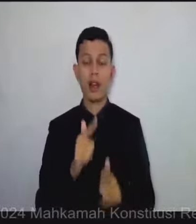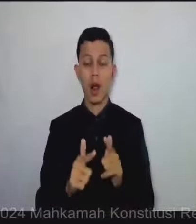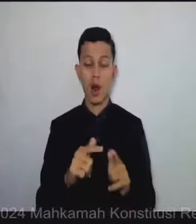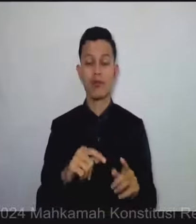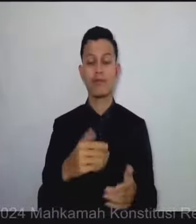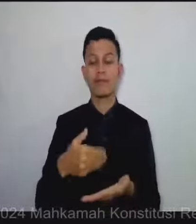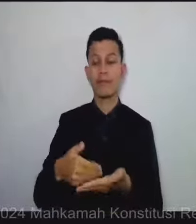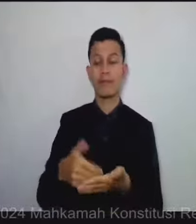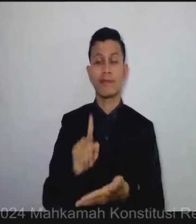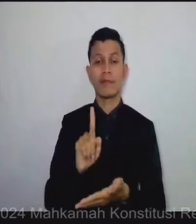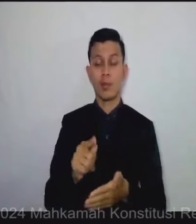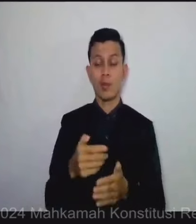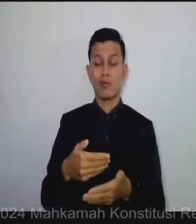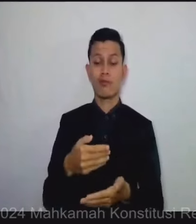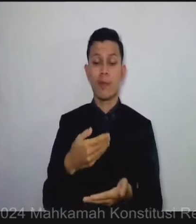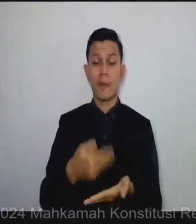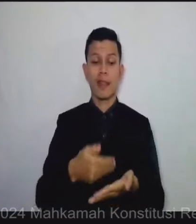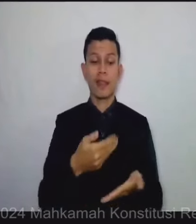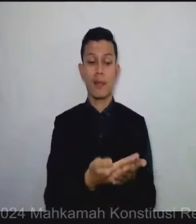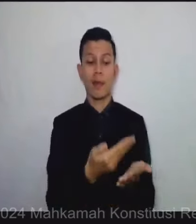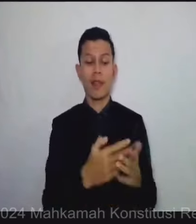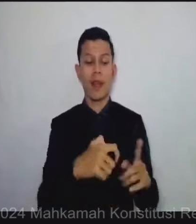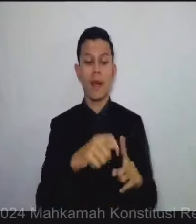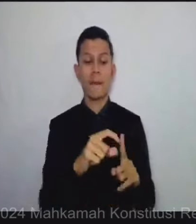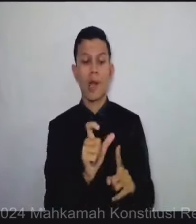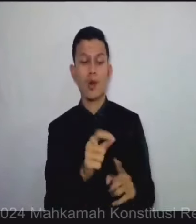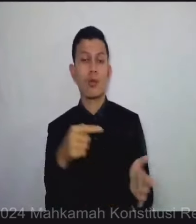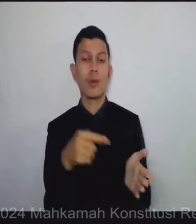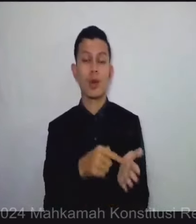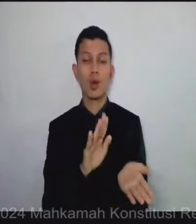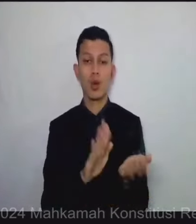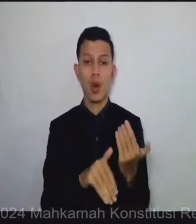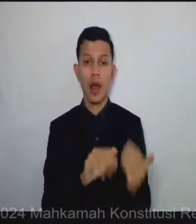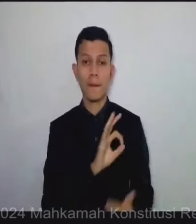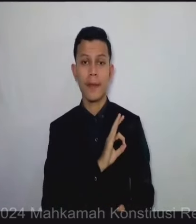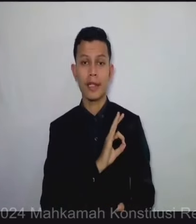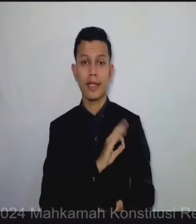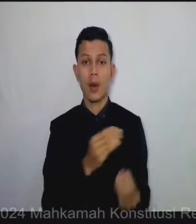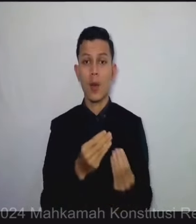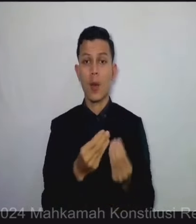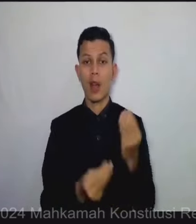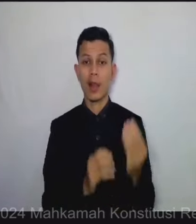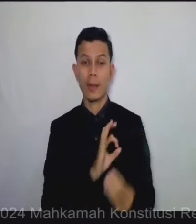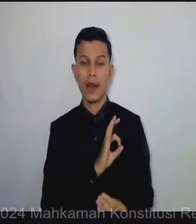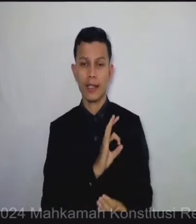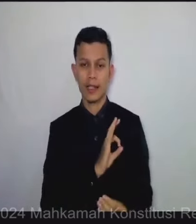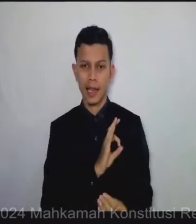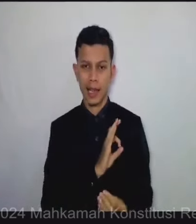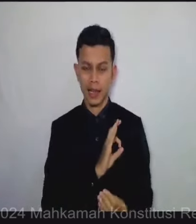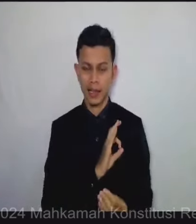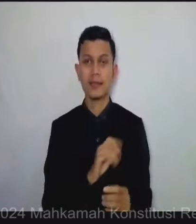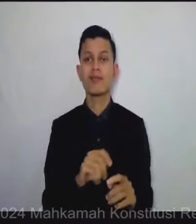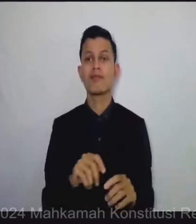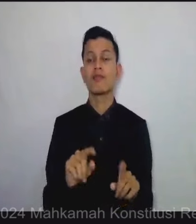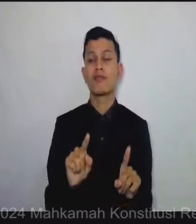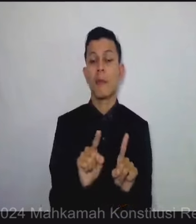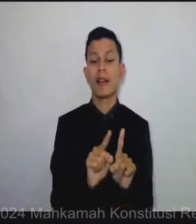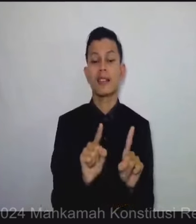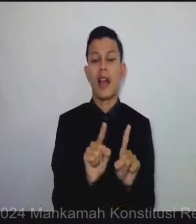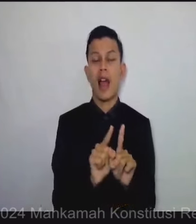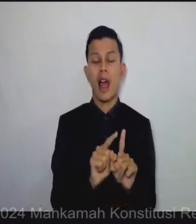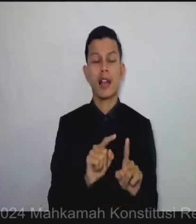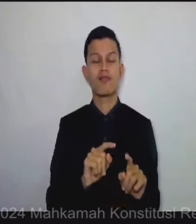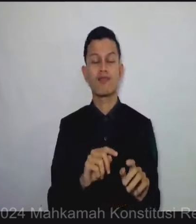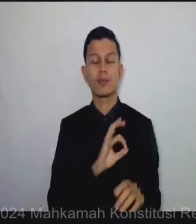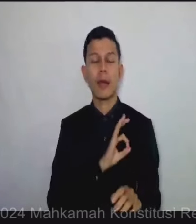memerintahkan termohon KPU untuk melakukan pemungutan suara ulang Pemilu presiden dan wakil presiden tahun 2024 tanpa mengikut sertakan Pasangan calon presiden wakil